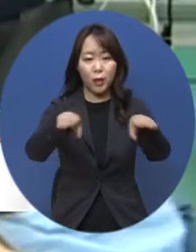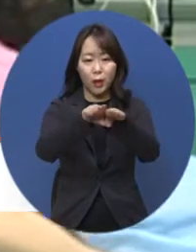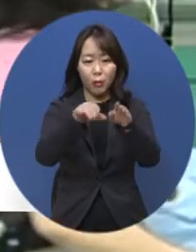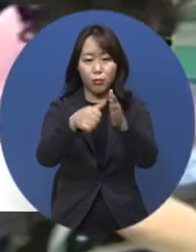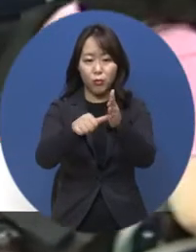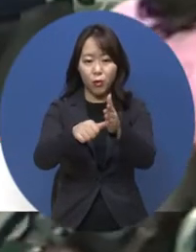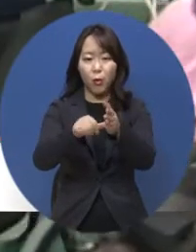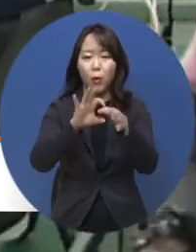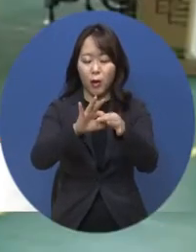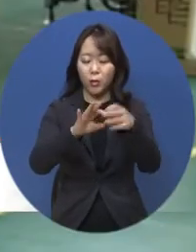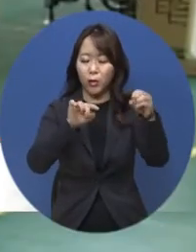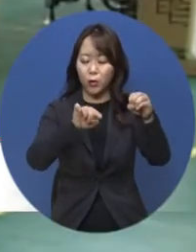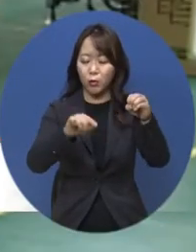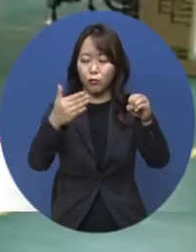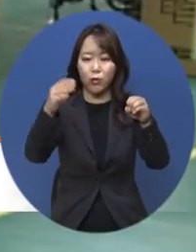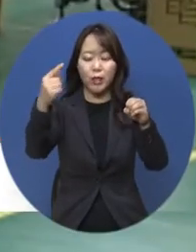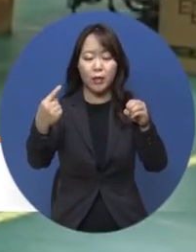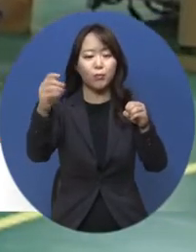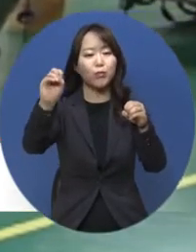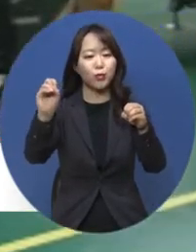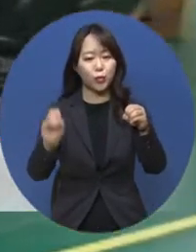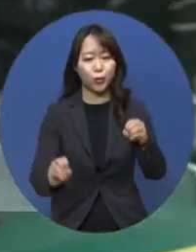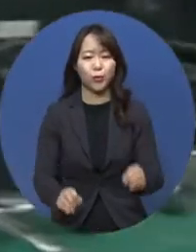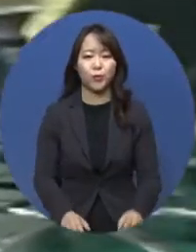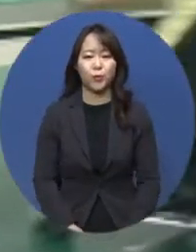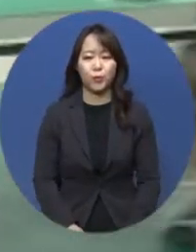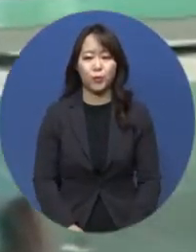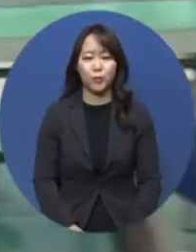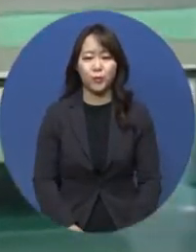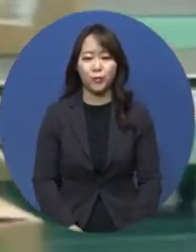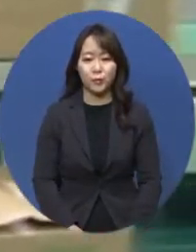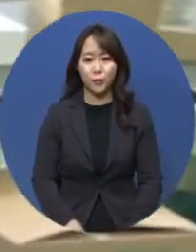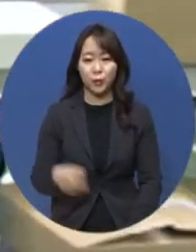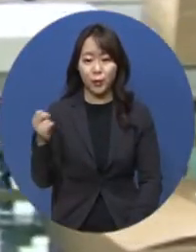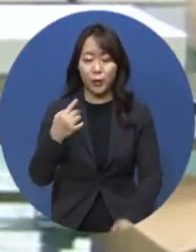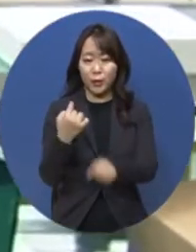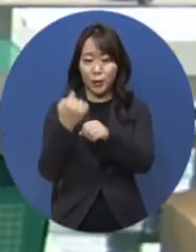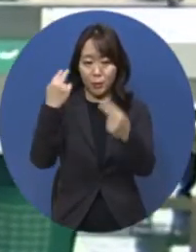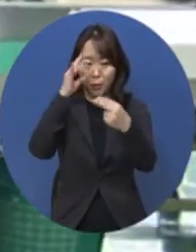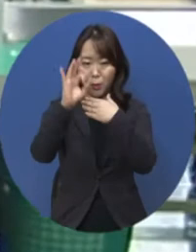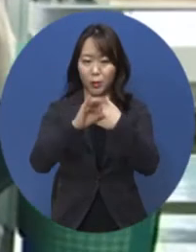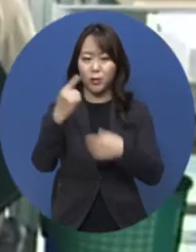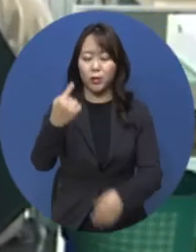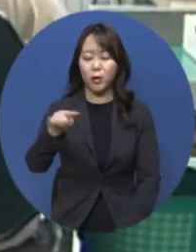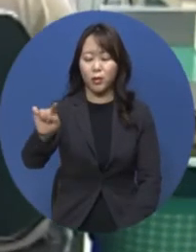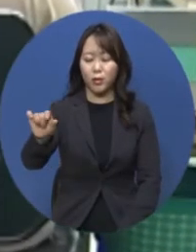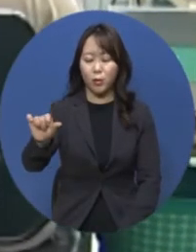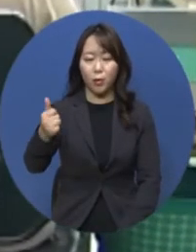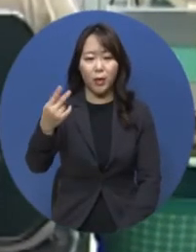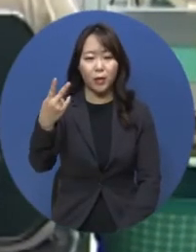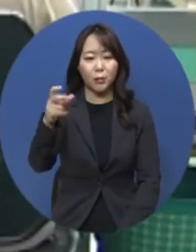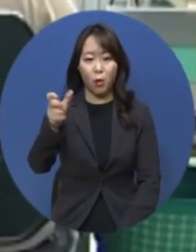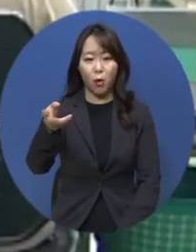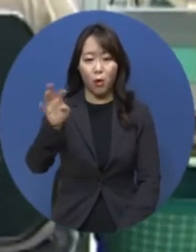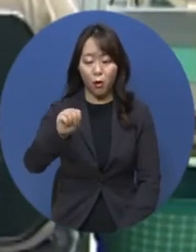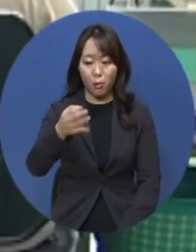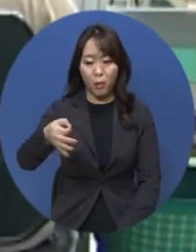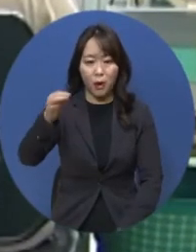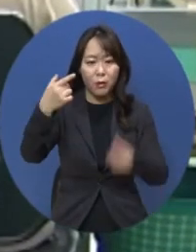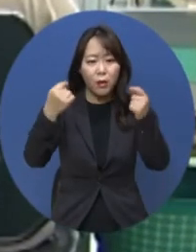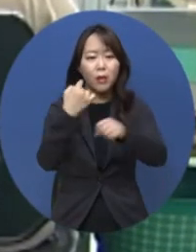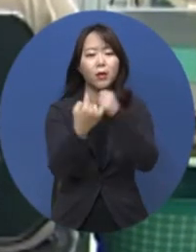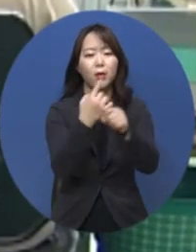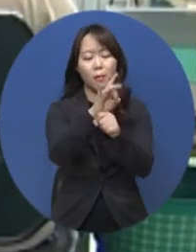에게 0.91% 에 달하고 있습니다 또한 전년 대비 1500 25억원 상승하는 등 매년